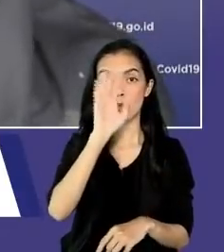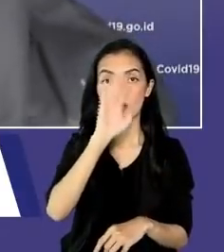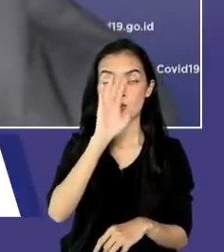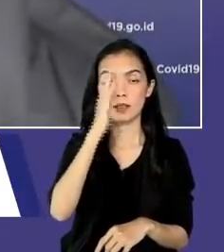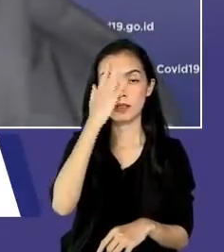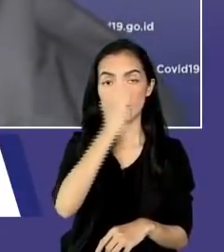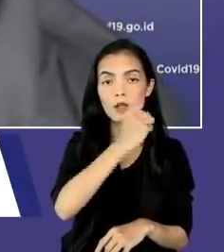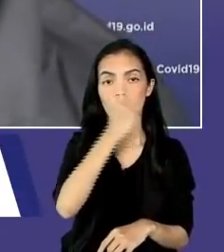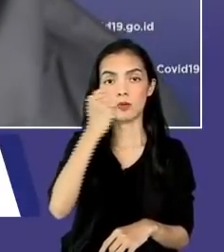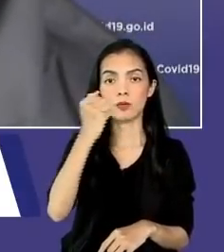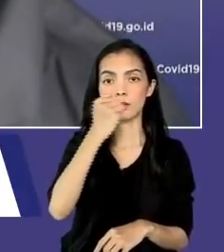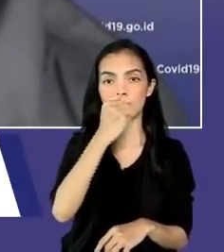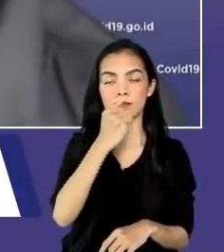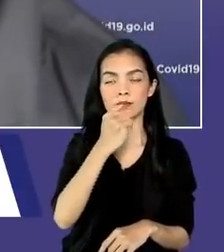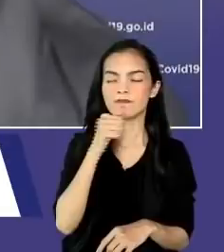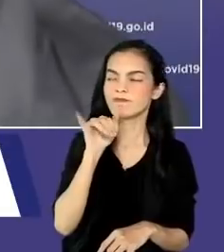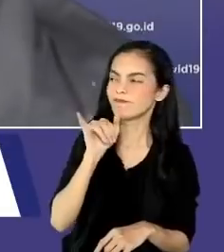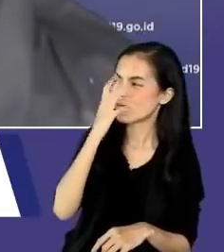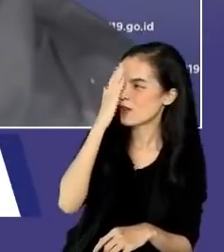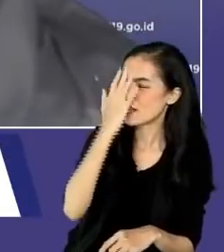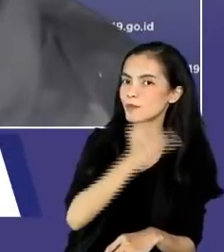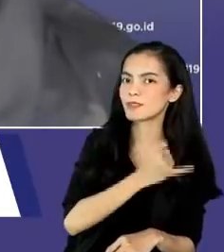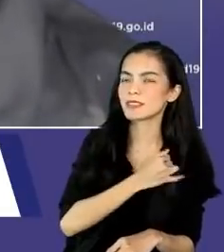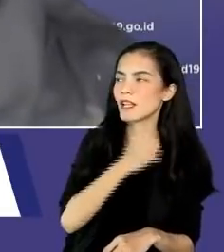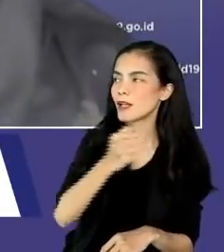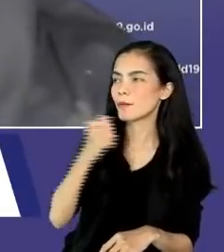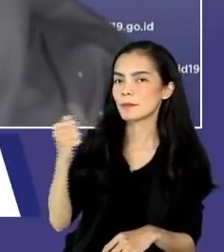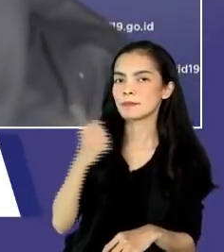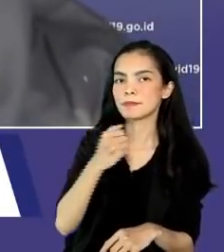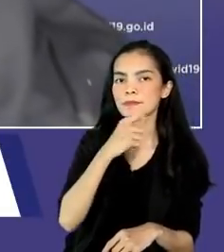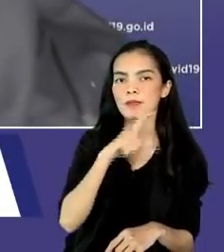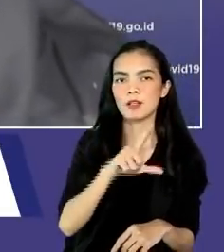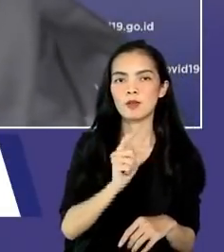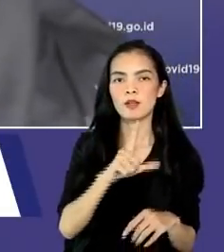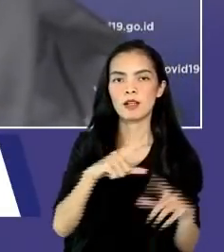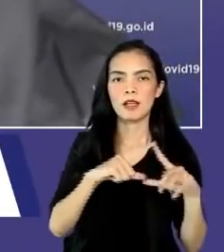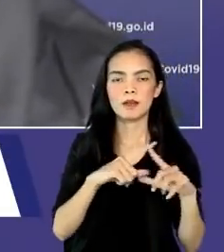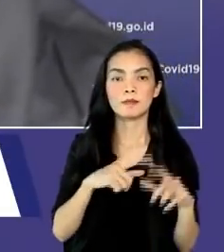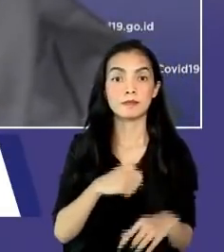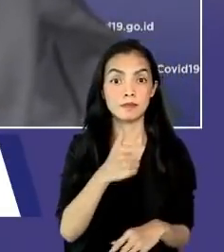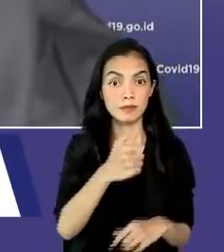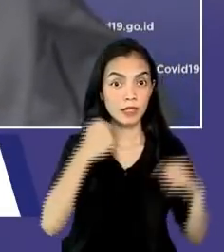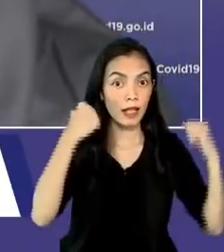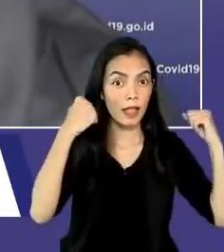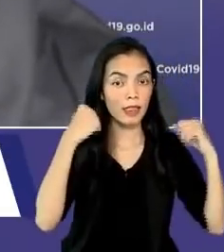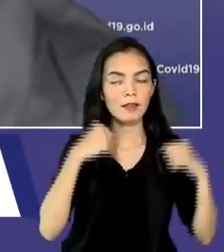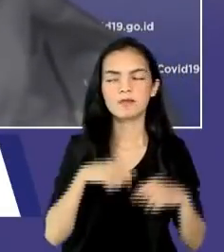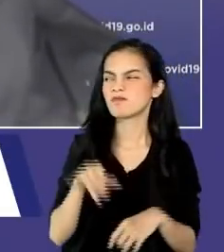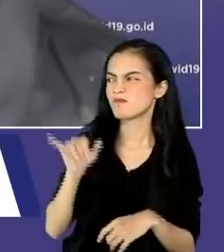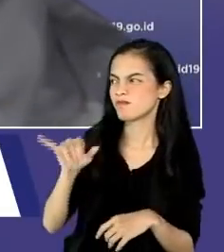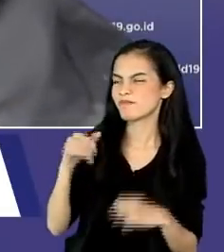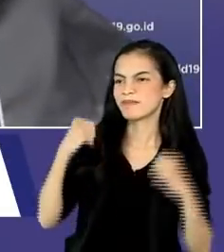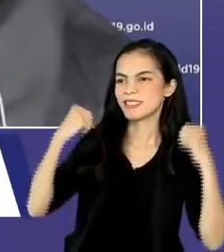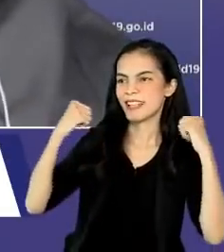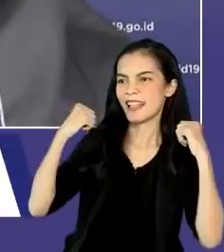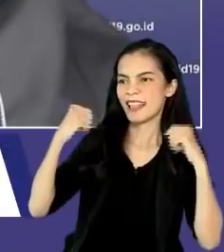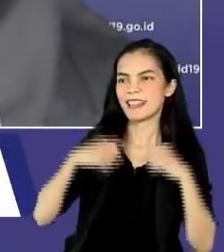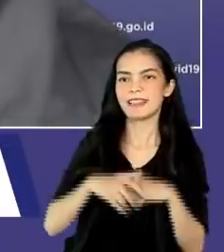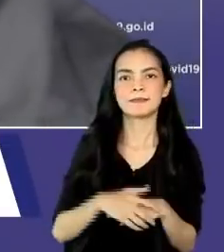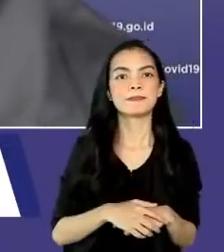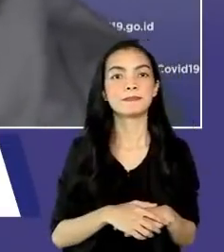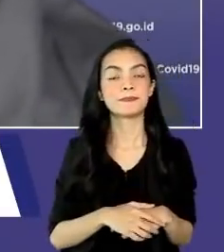Dewi, Assalamualaikum. Waalaikumsalam warahmatullahi wabarakatuh, Dr. Lula. Sehat ya dok? Sehat,